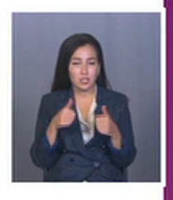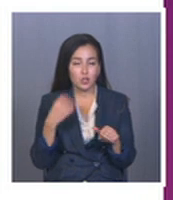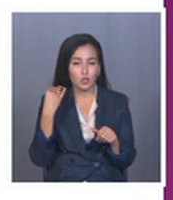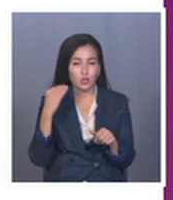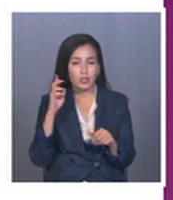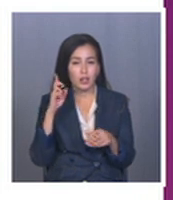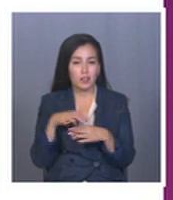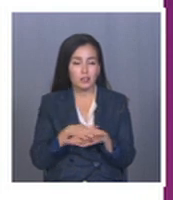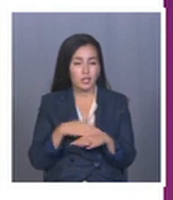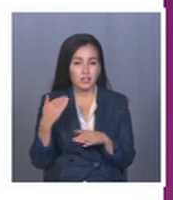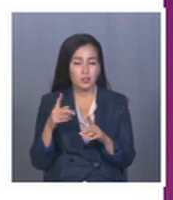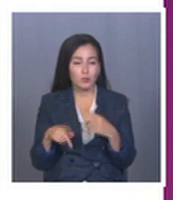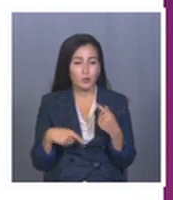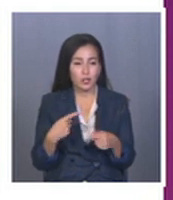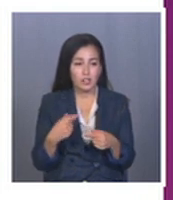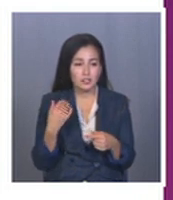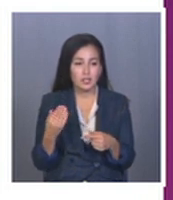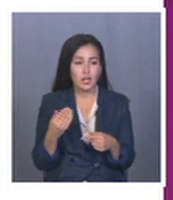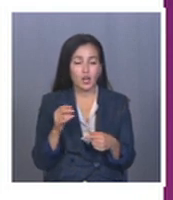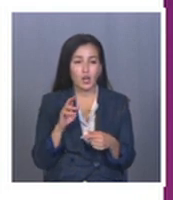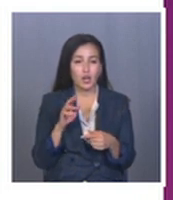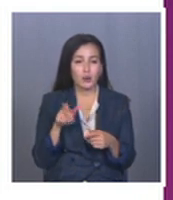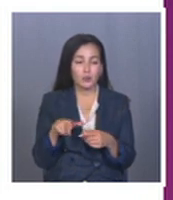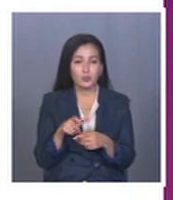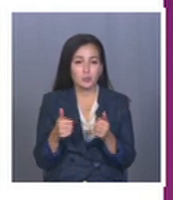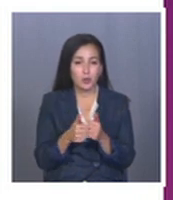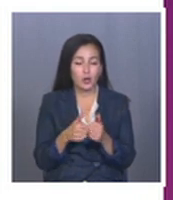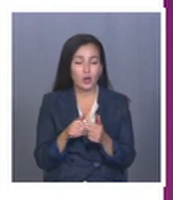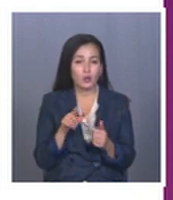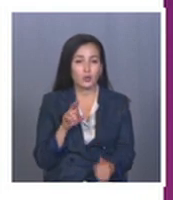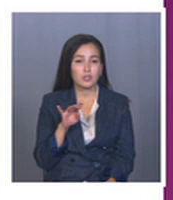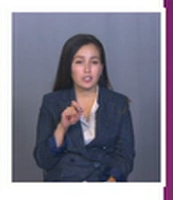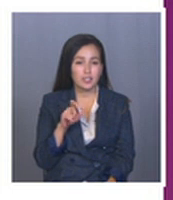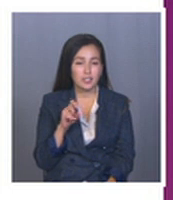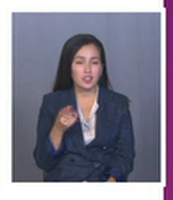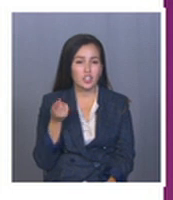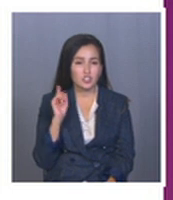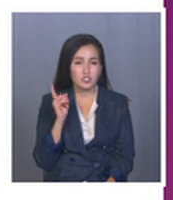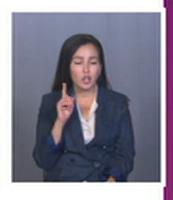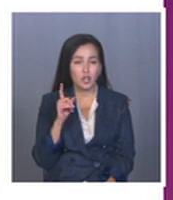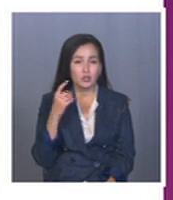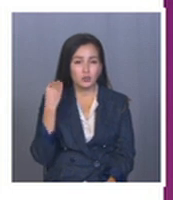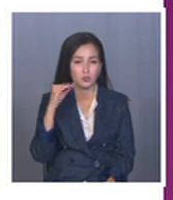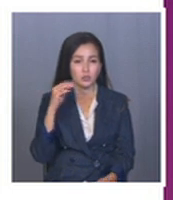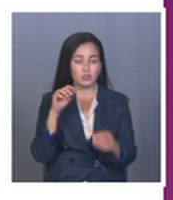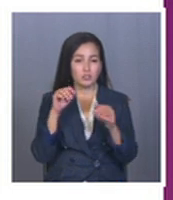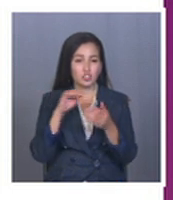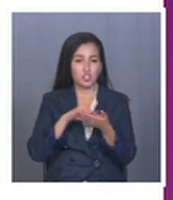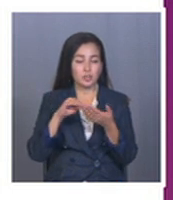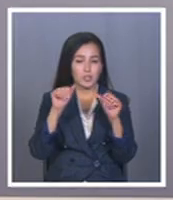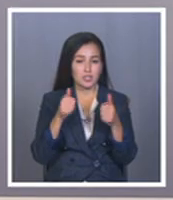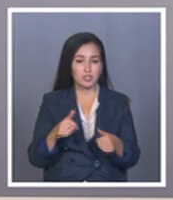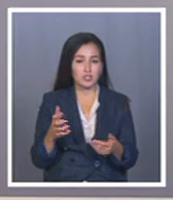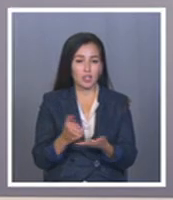халықтарының мұрасы. Орхон өзені бойынан күлтегін ежелгі түркі жазба ескерткіші табылды.